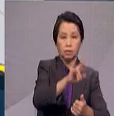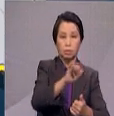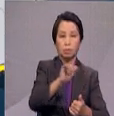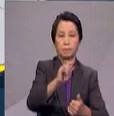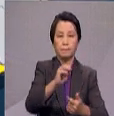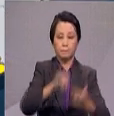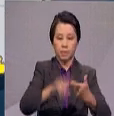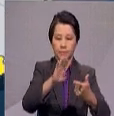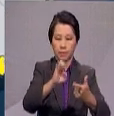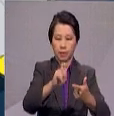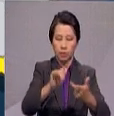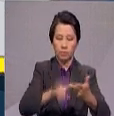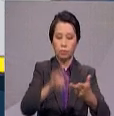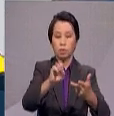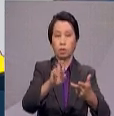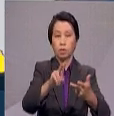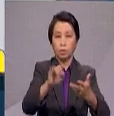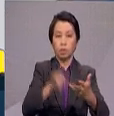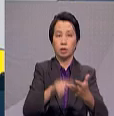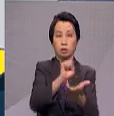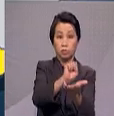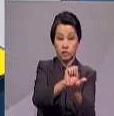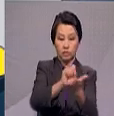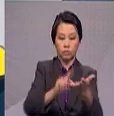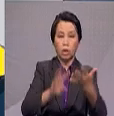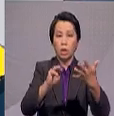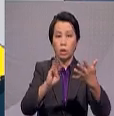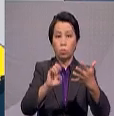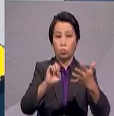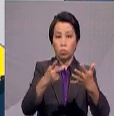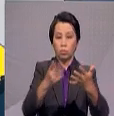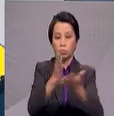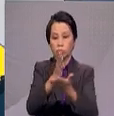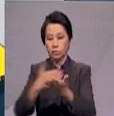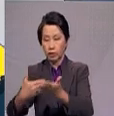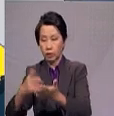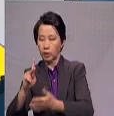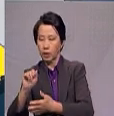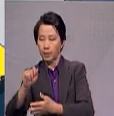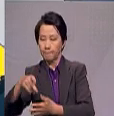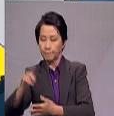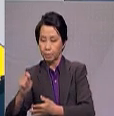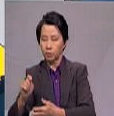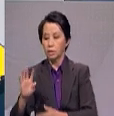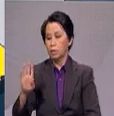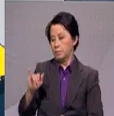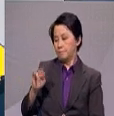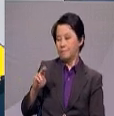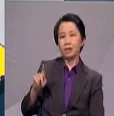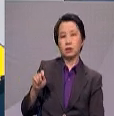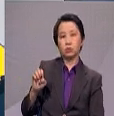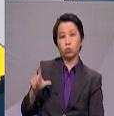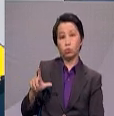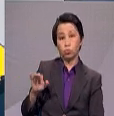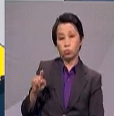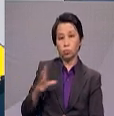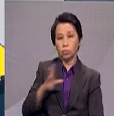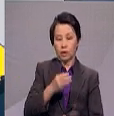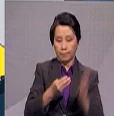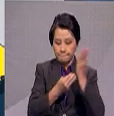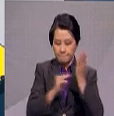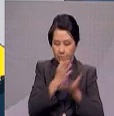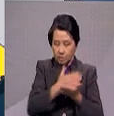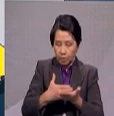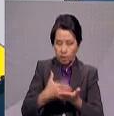Betong, Sarike, Sibu, Mukah, sebahagian daripada Kapit, Bintulu, sebahagian daripada Miri dan